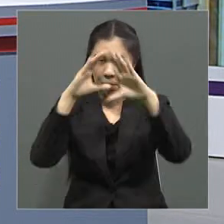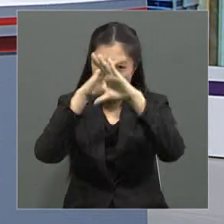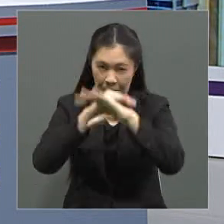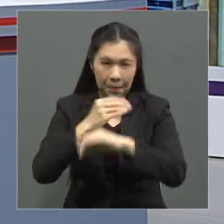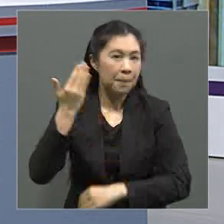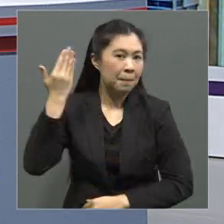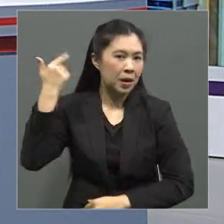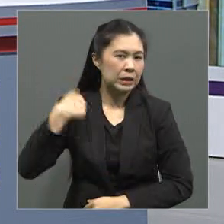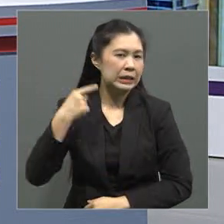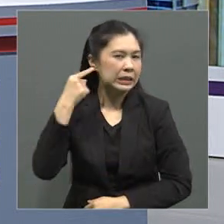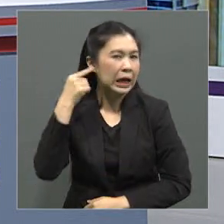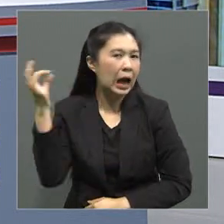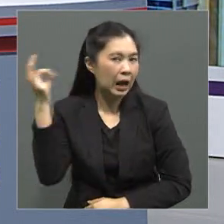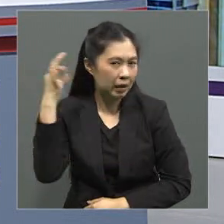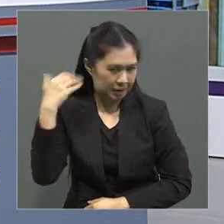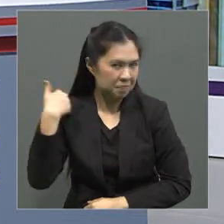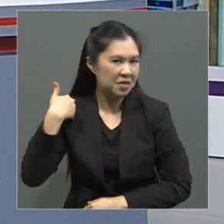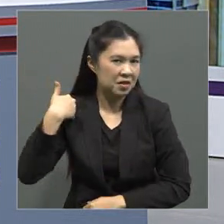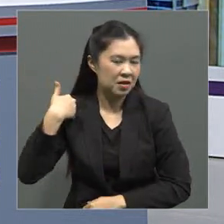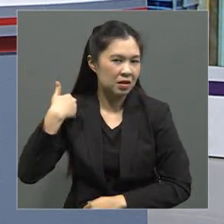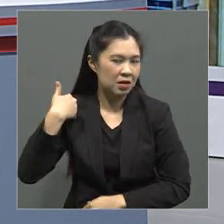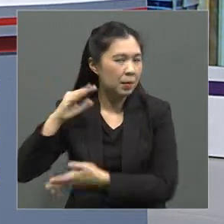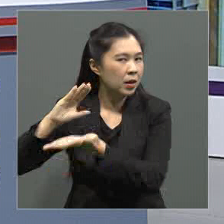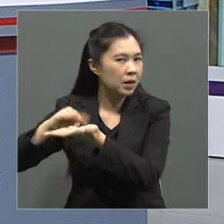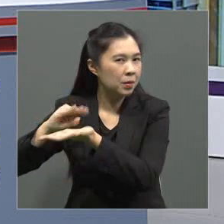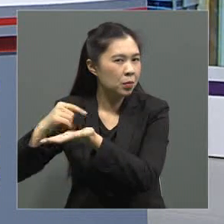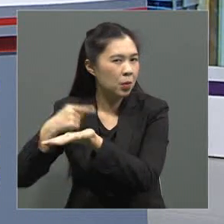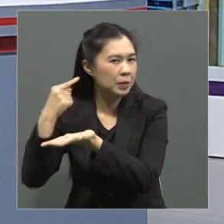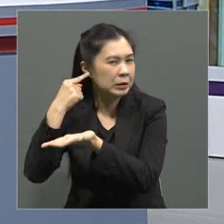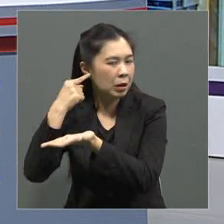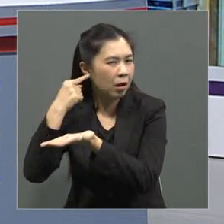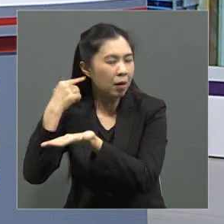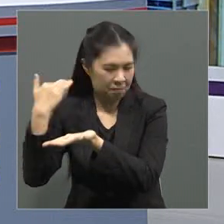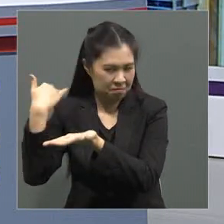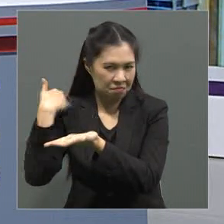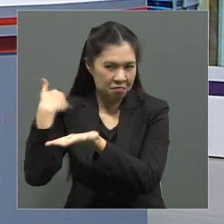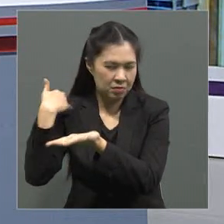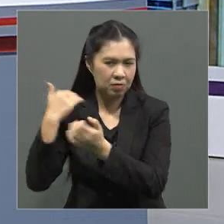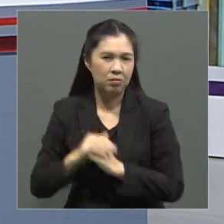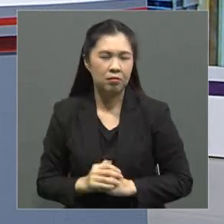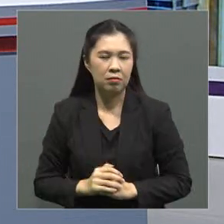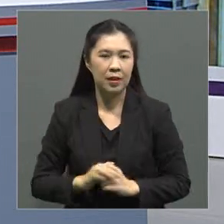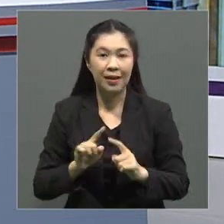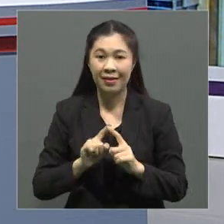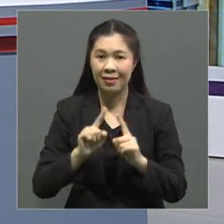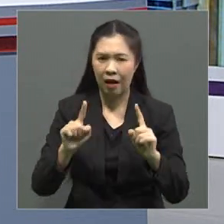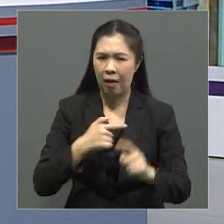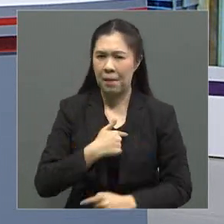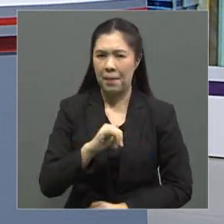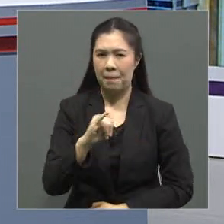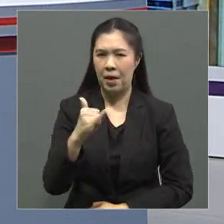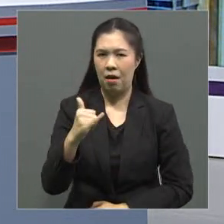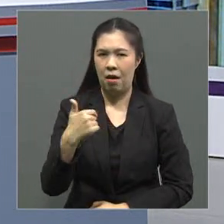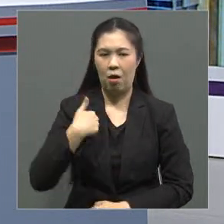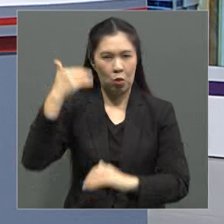มีคลิปเสียงออกมาคลิปเสียงที่ออกมาเนี่ยไม่มีการยืนยันเพราะว่าเจ้าตัวเองยังไม่ยืนยันนะว่าเป็นคลิปเสียง